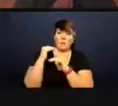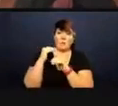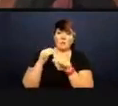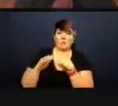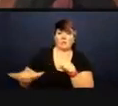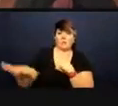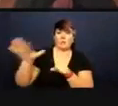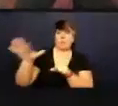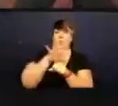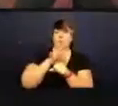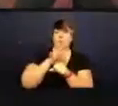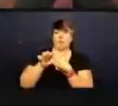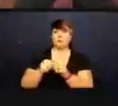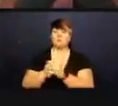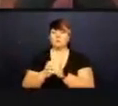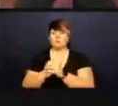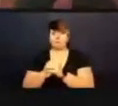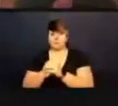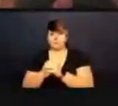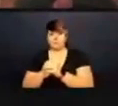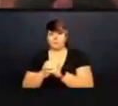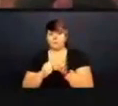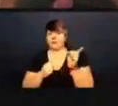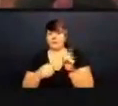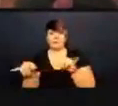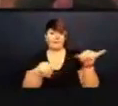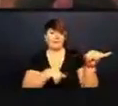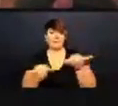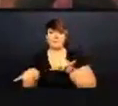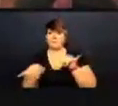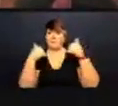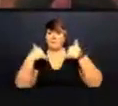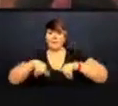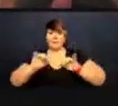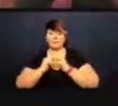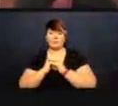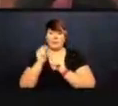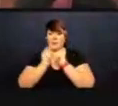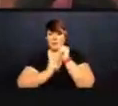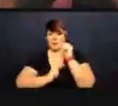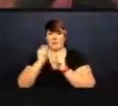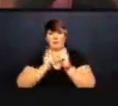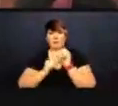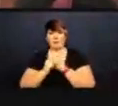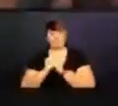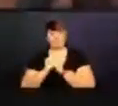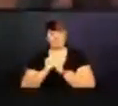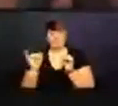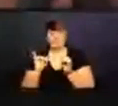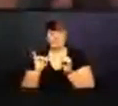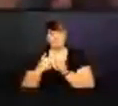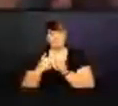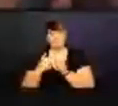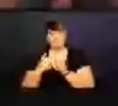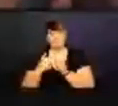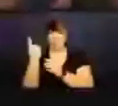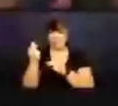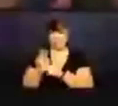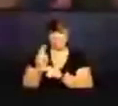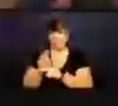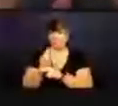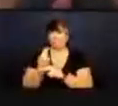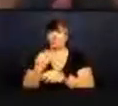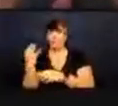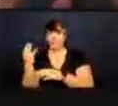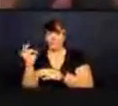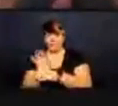na swala la kuangalia kwa mfano namna nafasi ilivyopangiliwa huko ndani